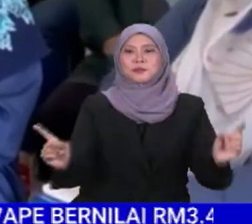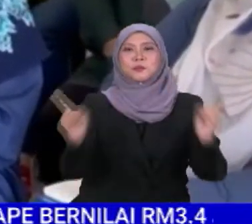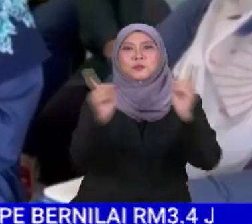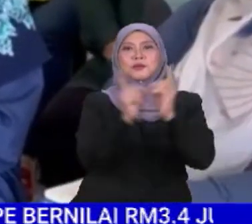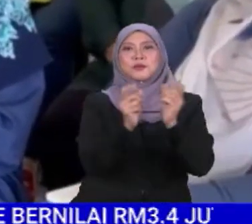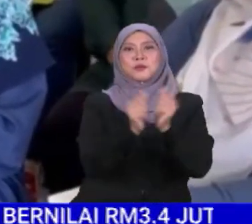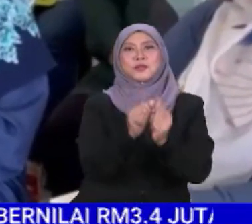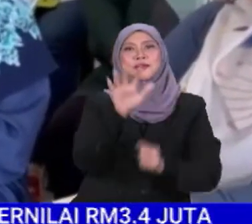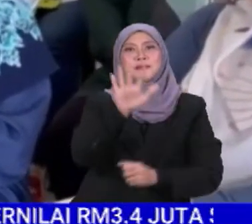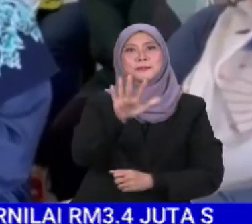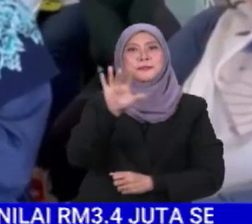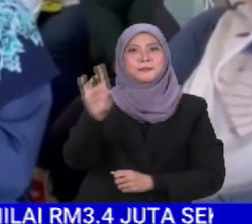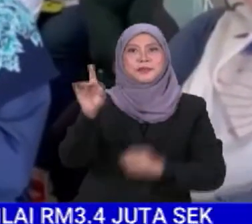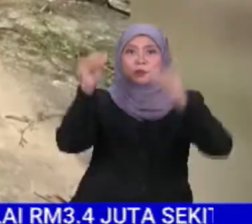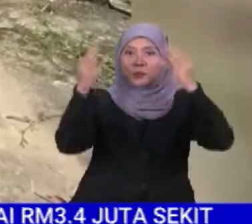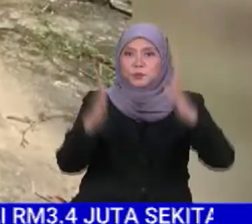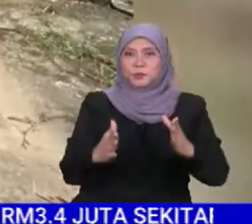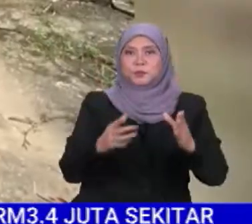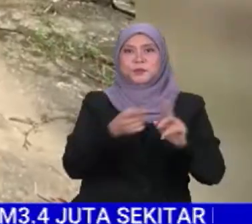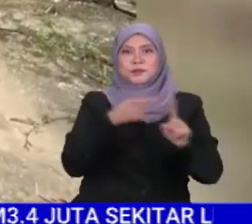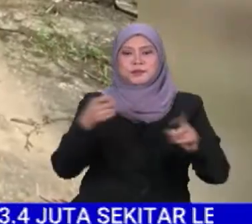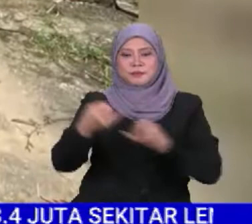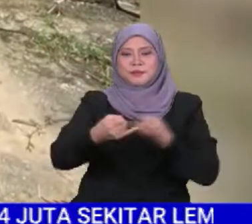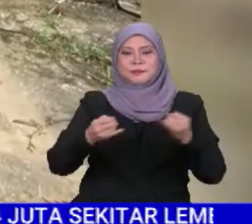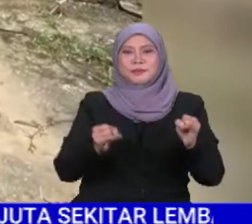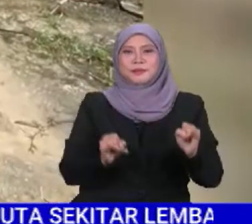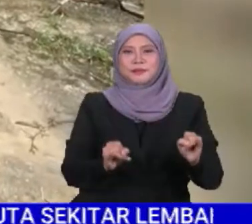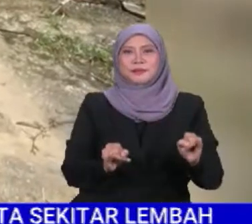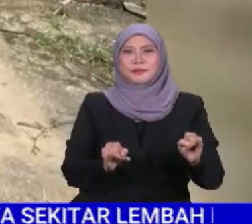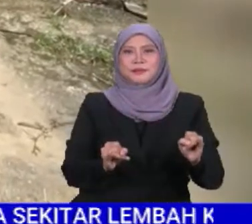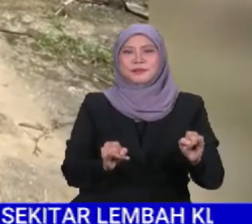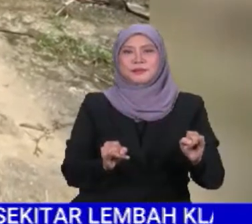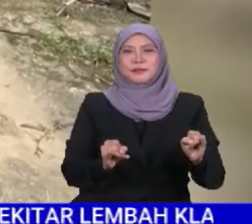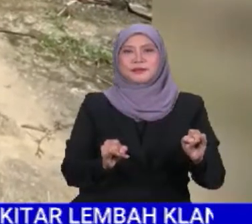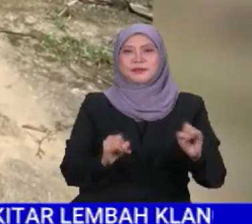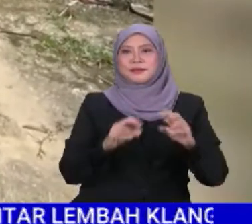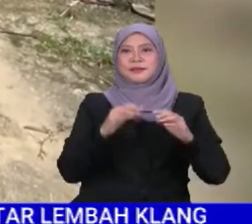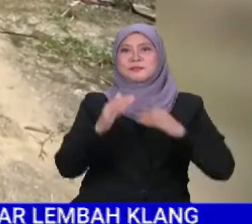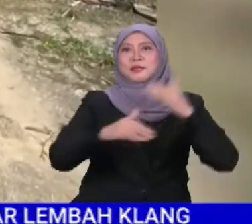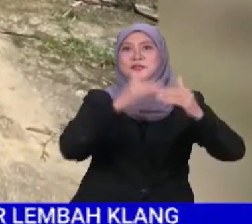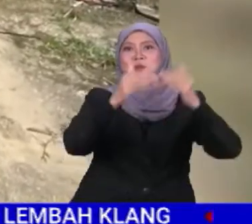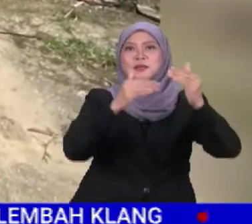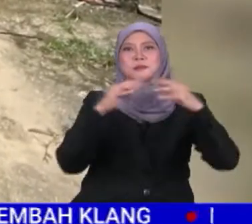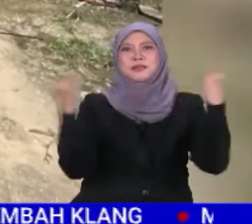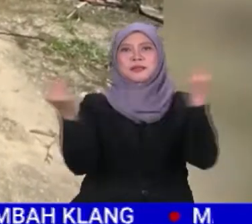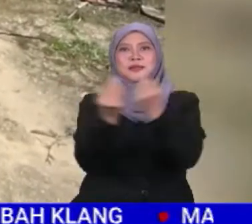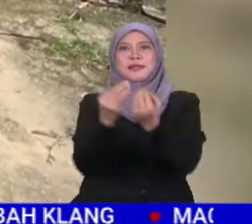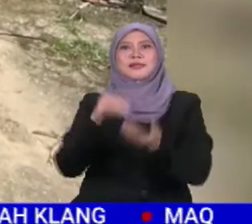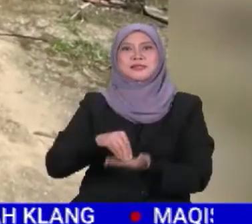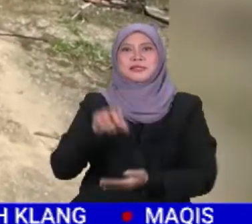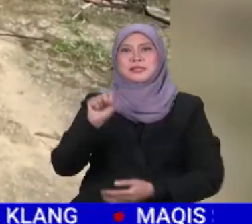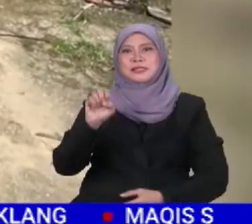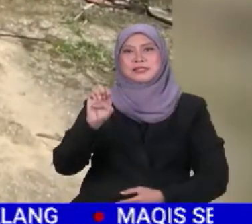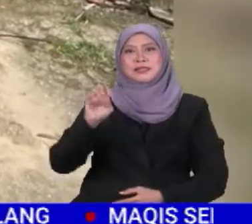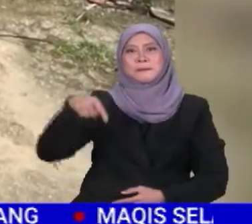perjumpaan dengan 58 guru daripada Jabatan Kemajuan Masyarakat Betong di Sepau.